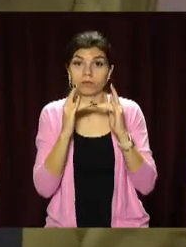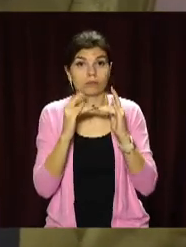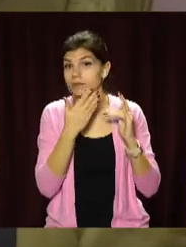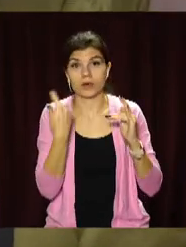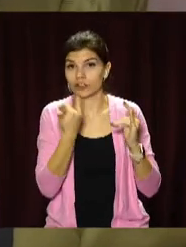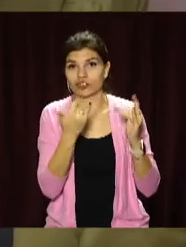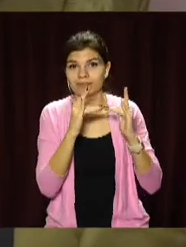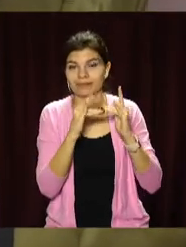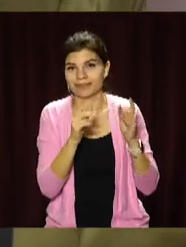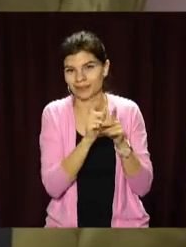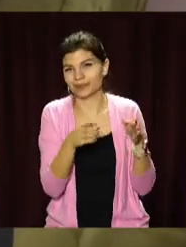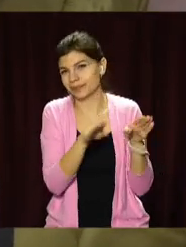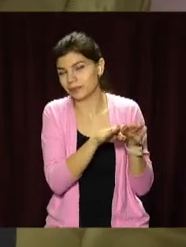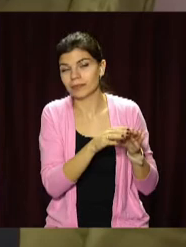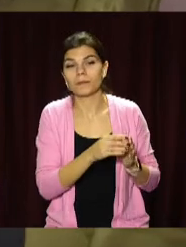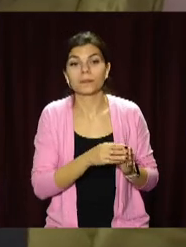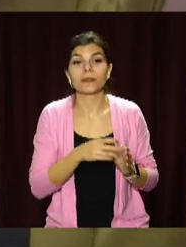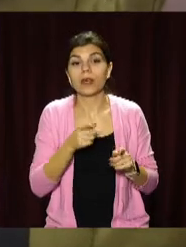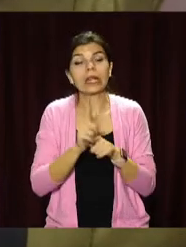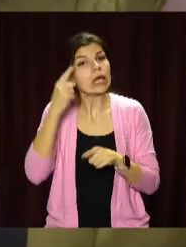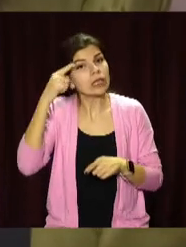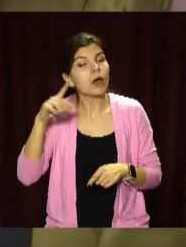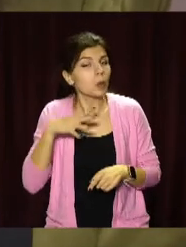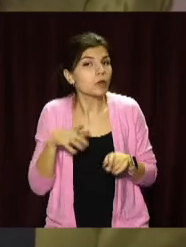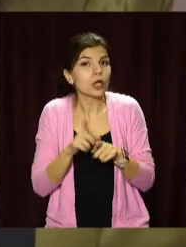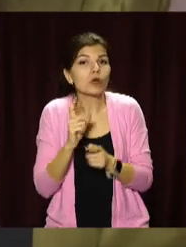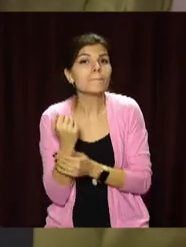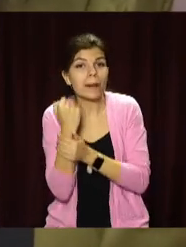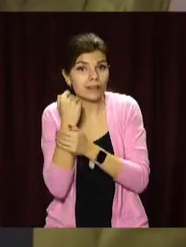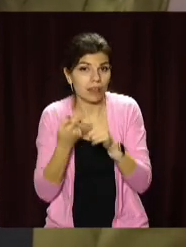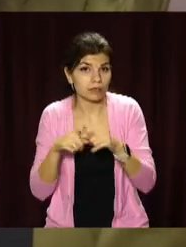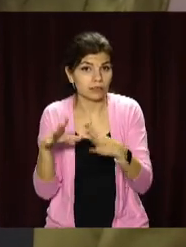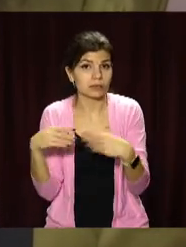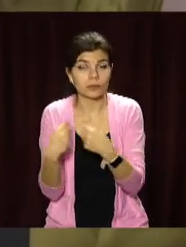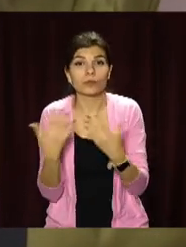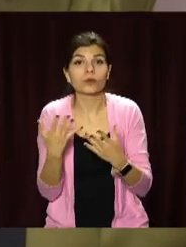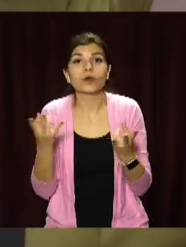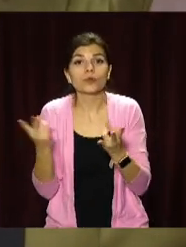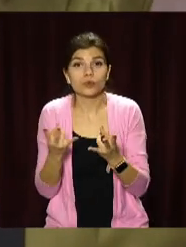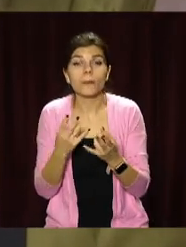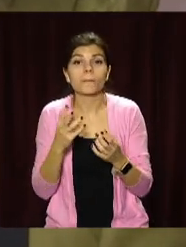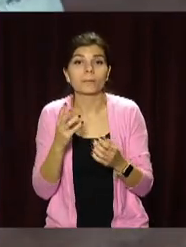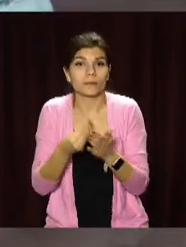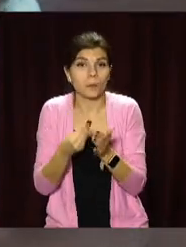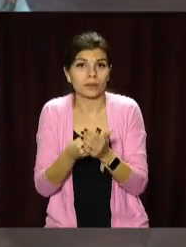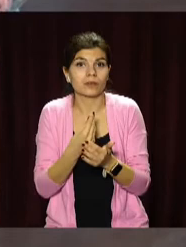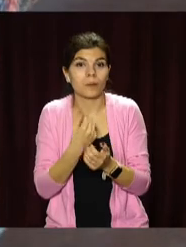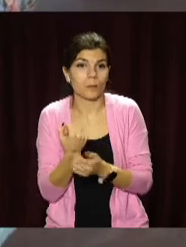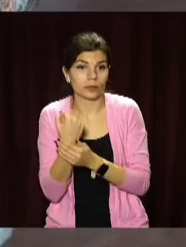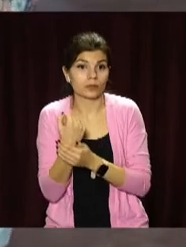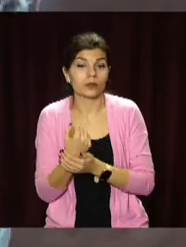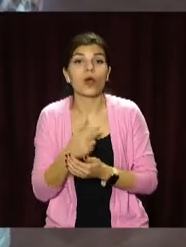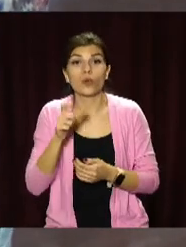закладів. І ідея була така, щоб підтримати ці сім'ї, які потребують матеріальної підтримки. Родини